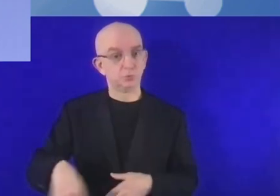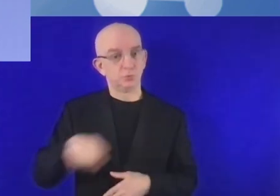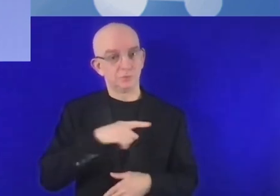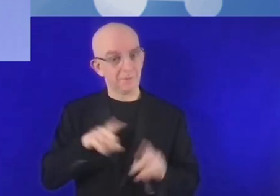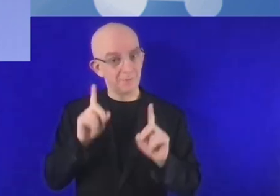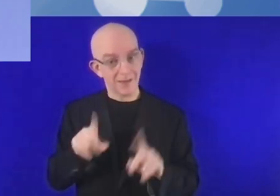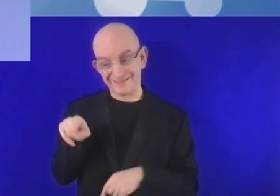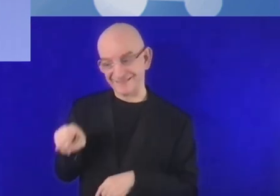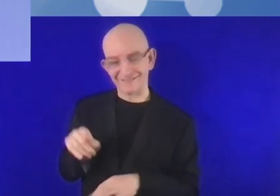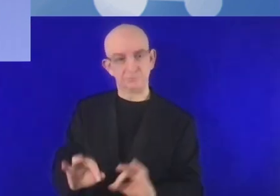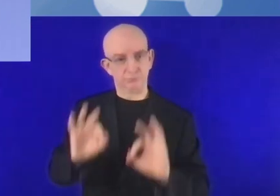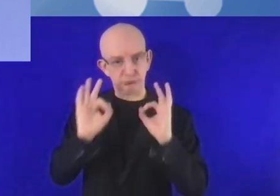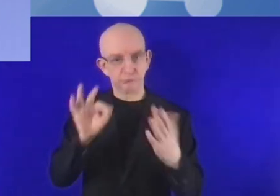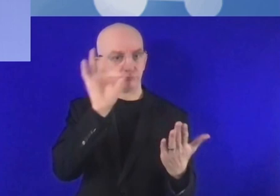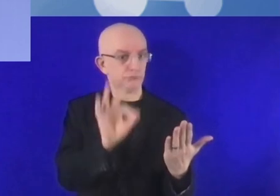błędu,